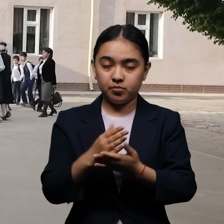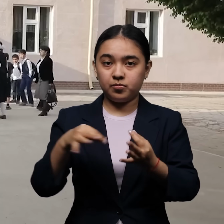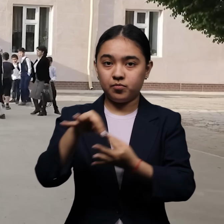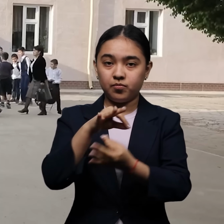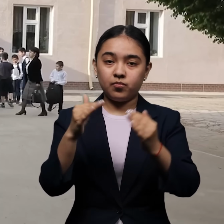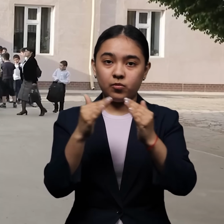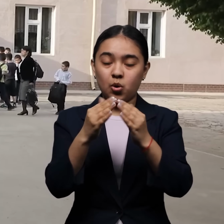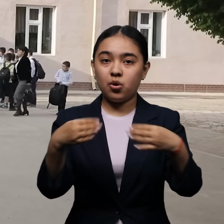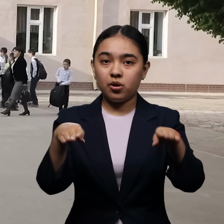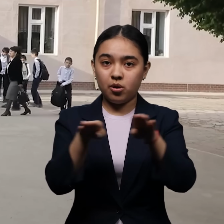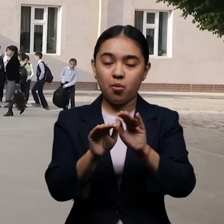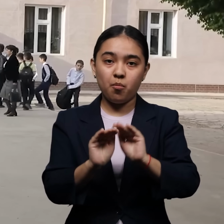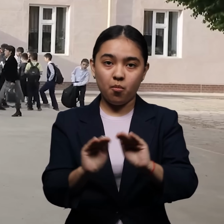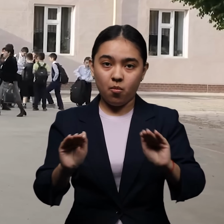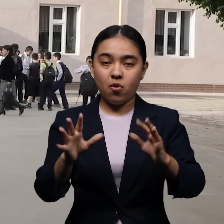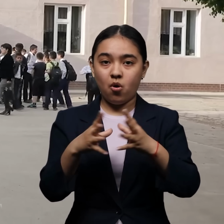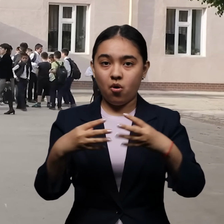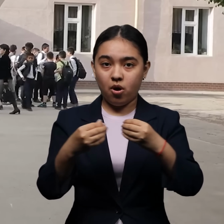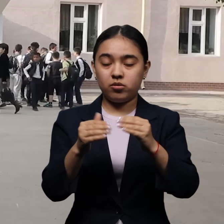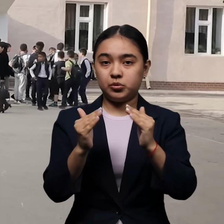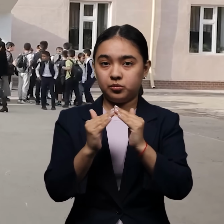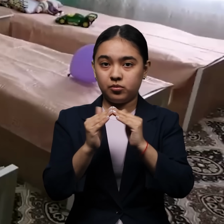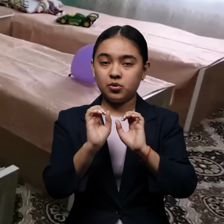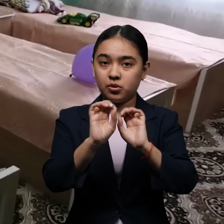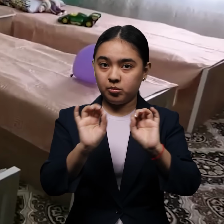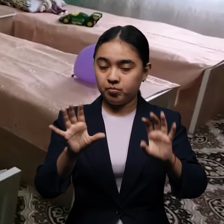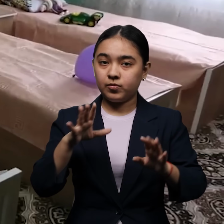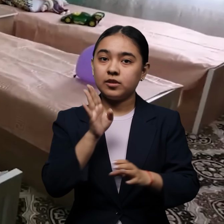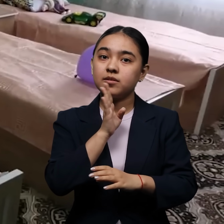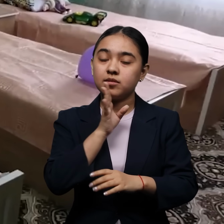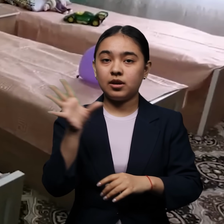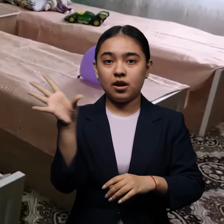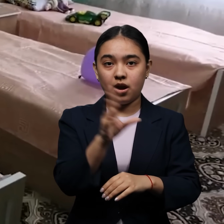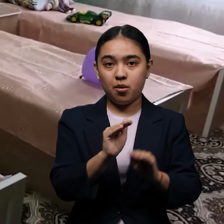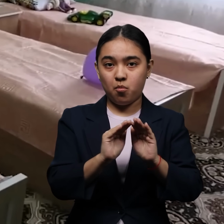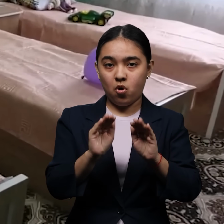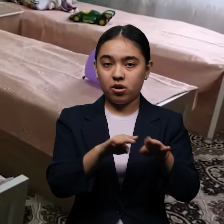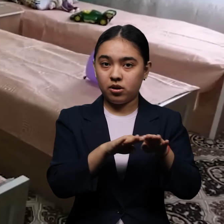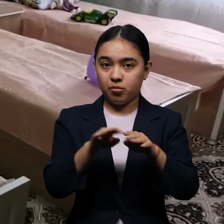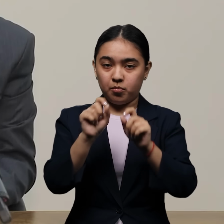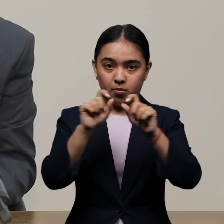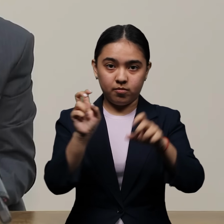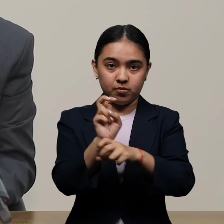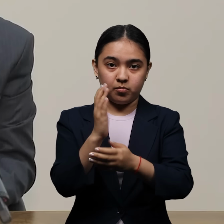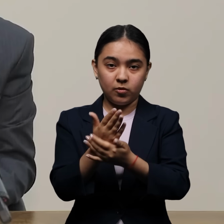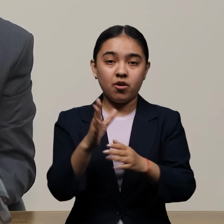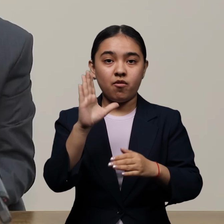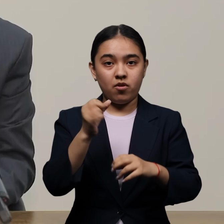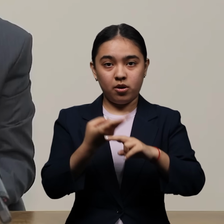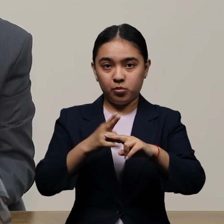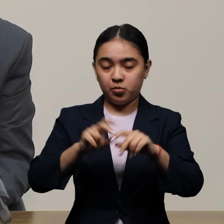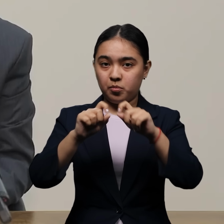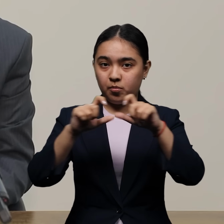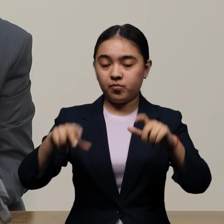bor. Mehribonlik uylari yopilib, bolalar oilaviy mehribonlik uylariga tarqatilgach, qizlar hamma bolalar qatori maktabga bora boshlagan